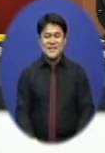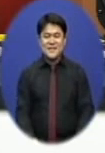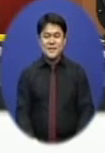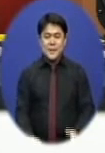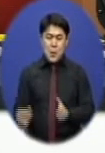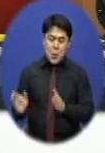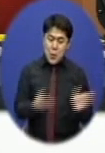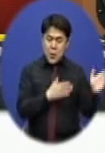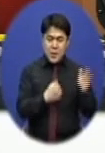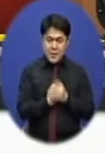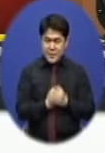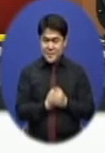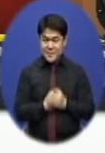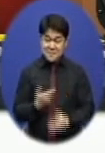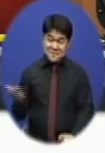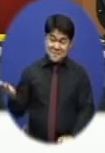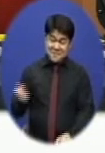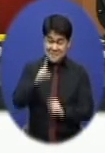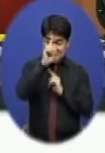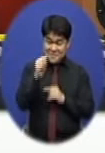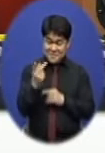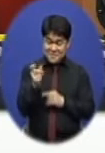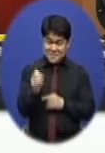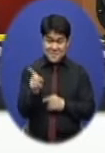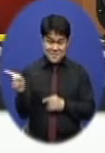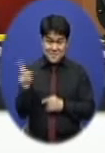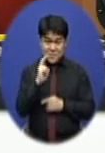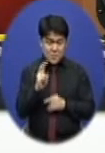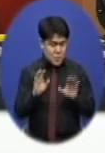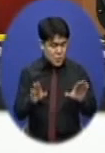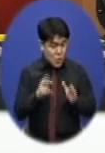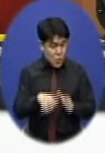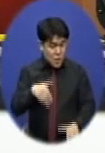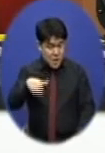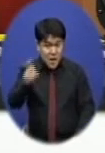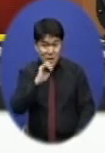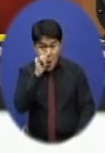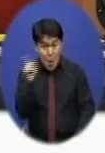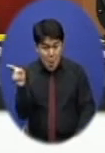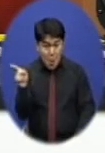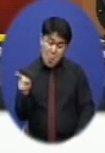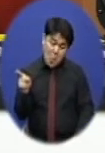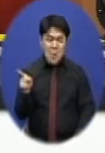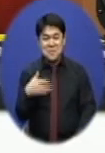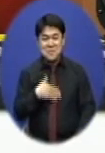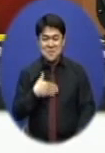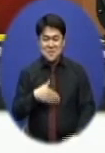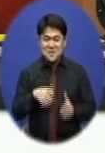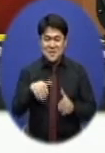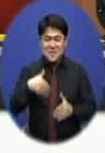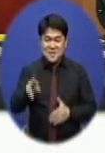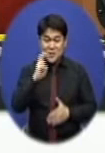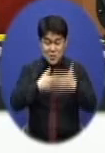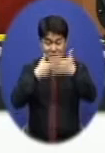네. 자, 내 짝꿍 노래 이효정 씨. 이제 뭐 오늘은 아유 고향으로 갈래네요. 네. 자, 고향으로 갈래